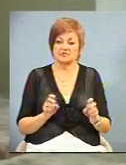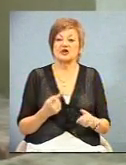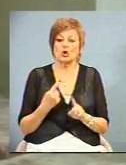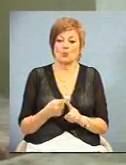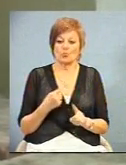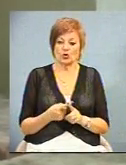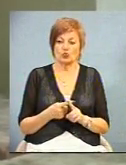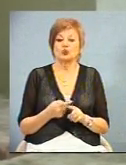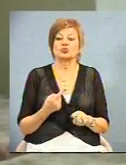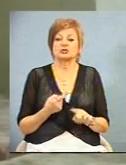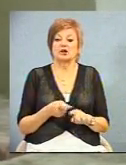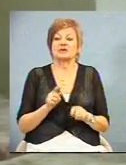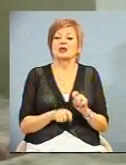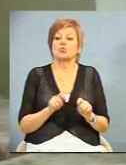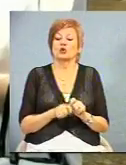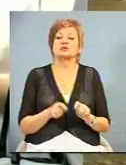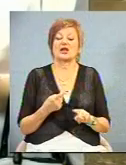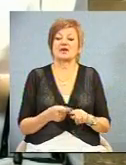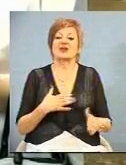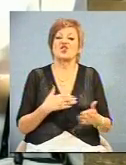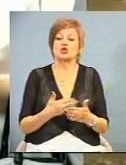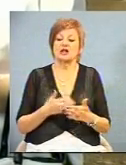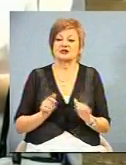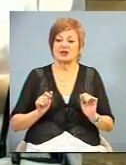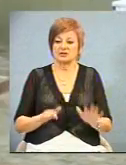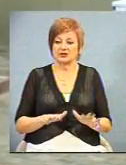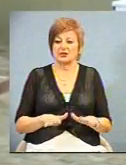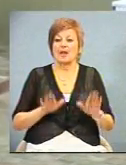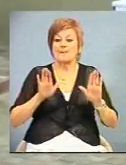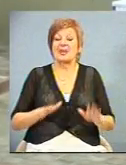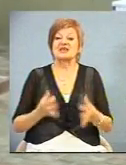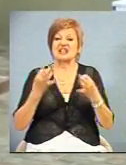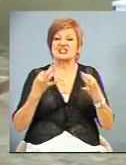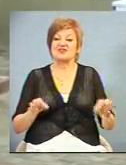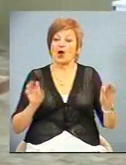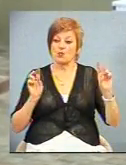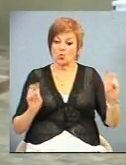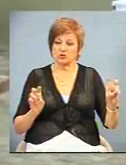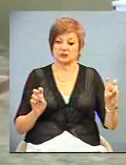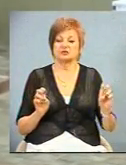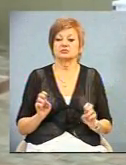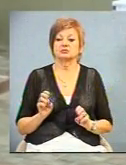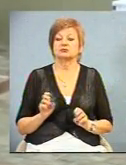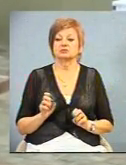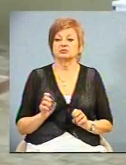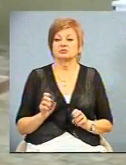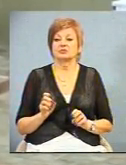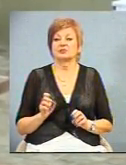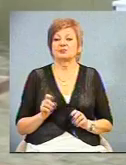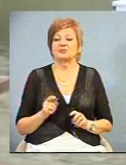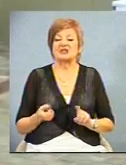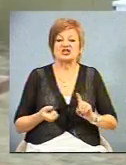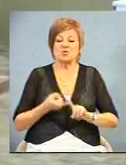– це є монітори, це волонтерська діяльність. Питання місць несвободи, воно чіпляє